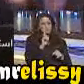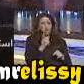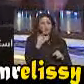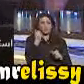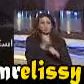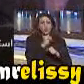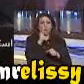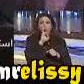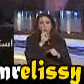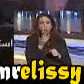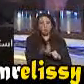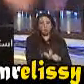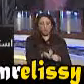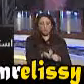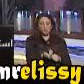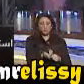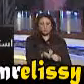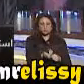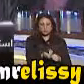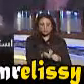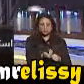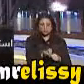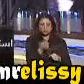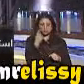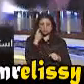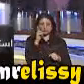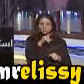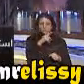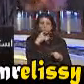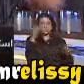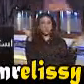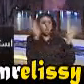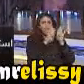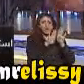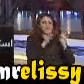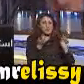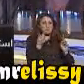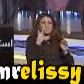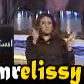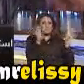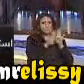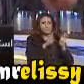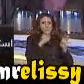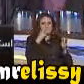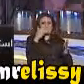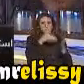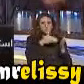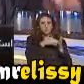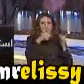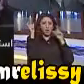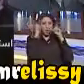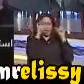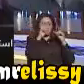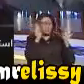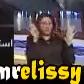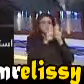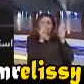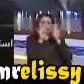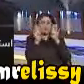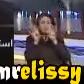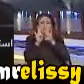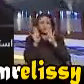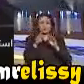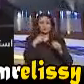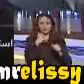مشينا وسيبنا المجمع وفتحناه وشايلين الحديد بتاعنا. مين اللي قافل المجمع؟ اللي واقف للمجمع الموظفين وبتوع الامن بتوع المجمع. موظفة